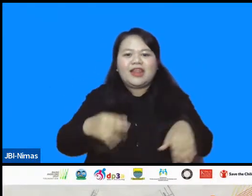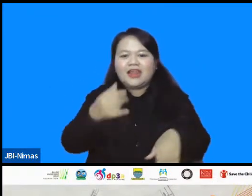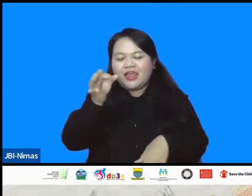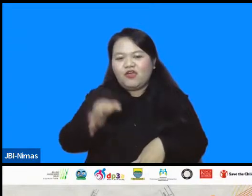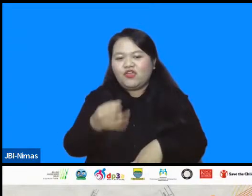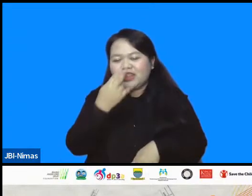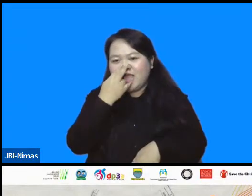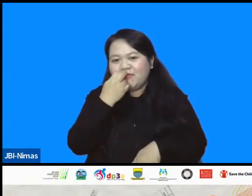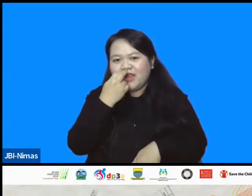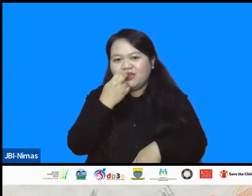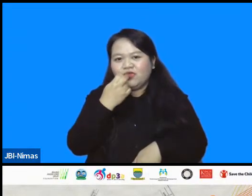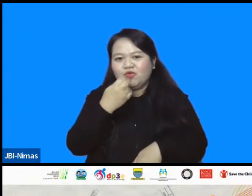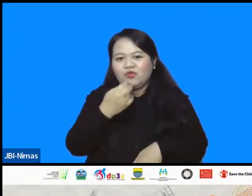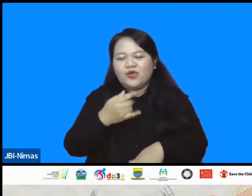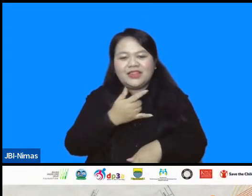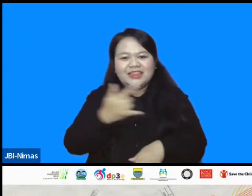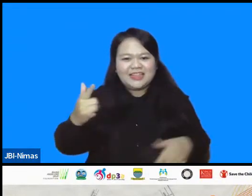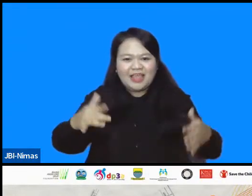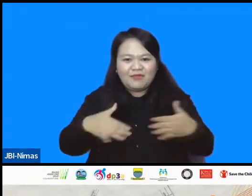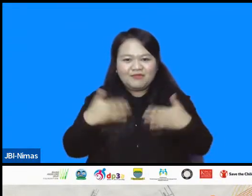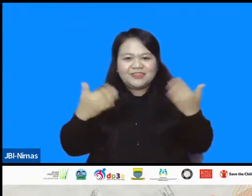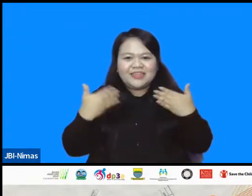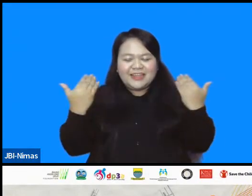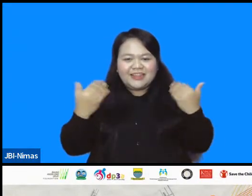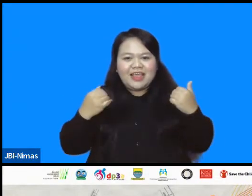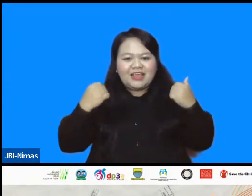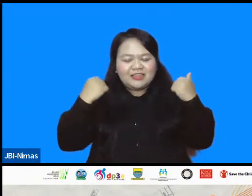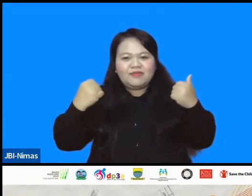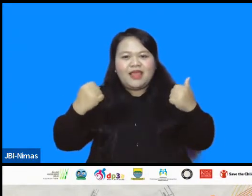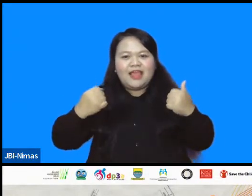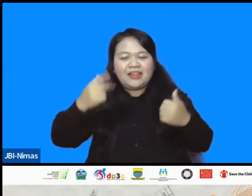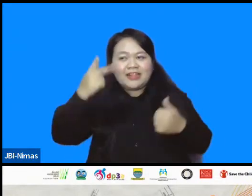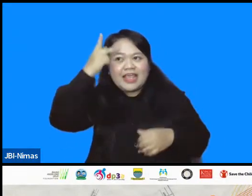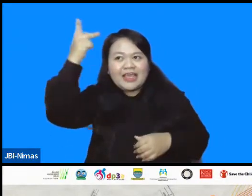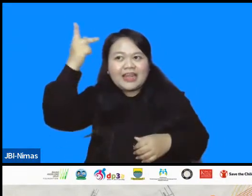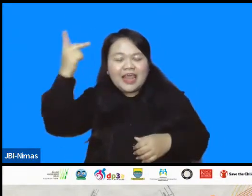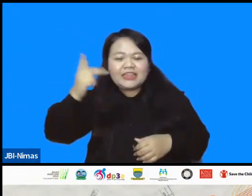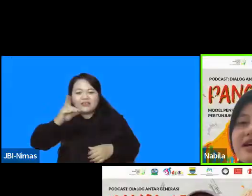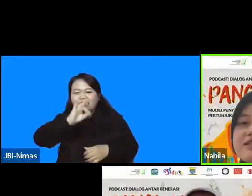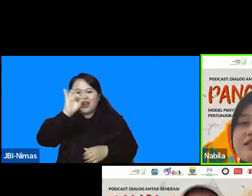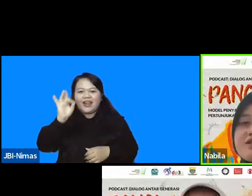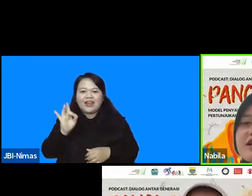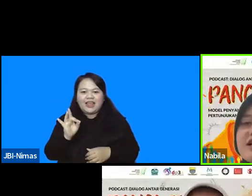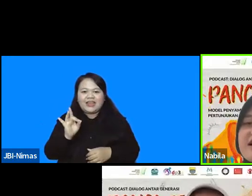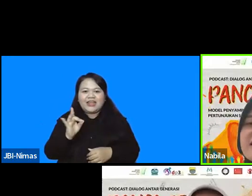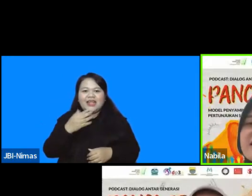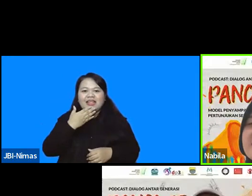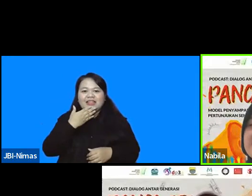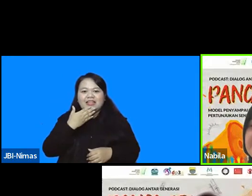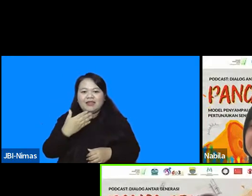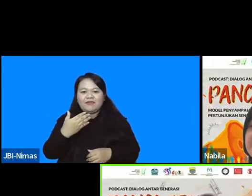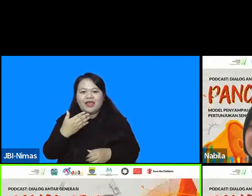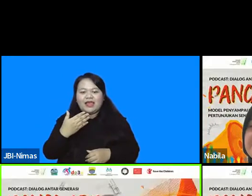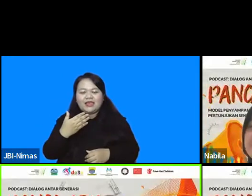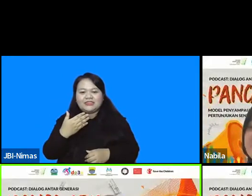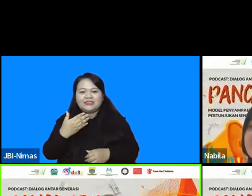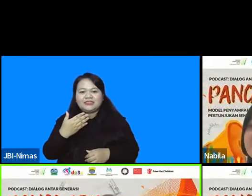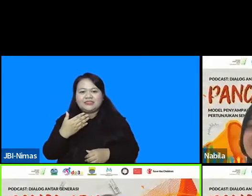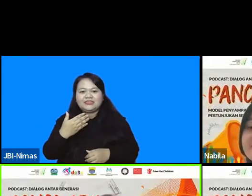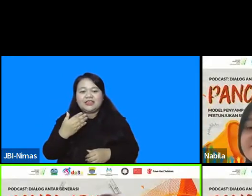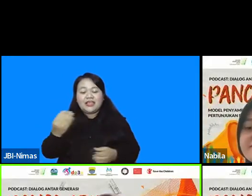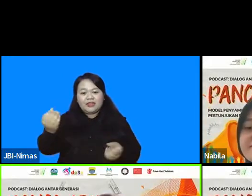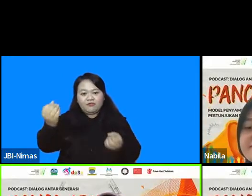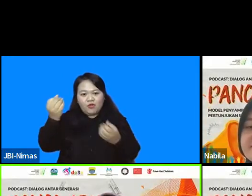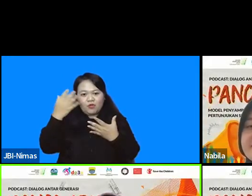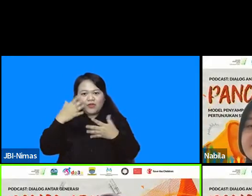terus ceria, terus smart, kreatif, Ya. dan sebagainya. Terima Dan kasih Bunda. dan sebagai informasi,